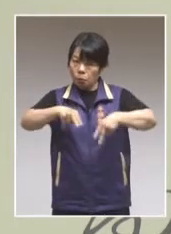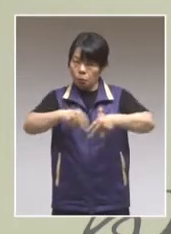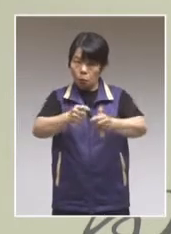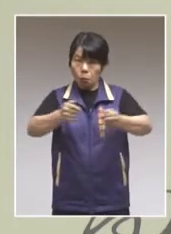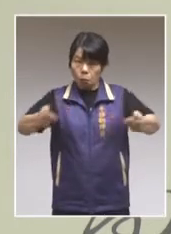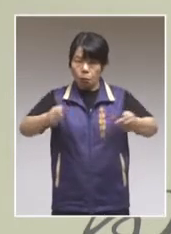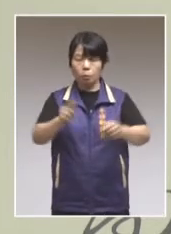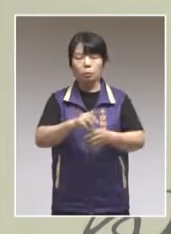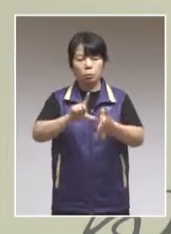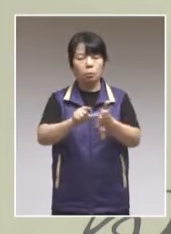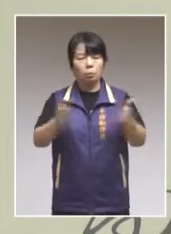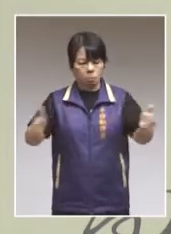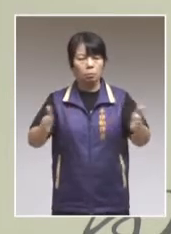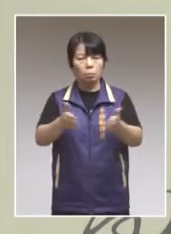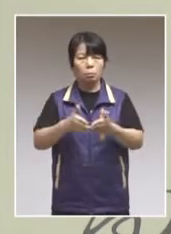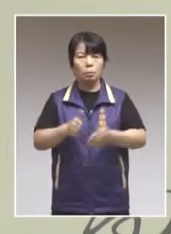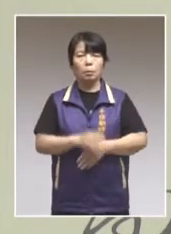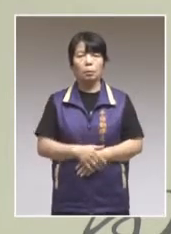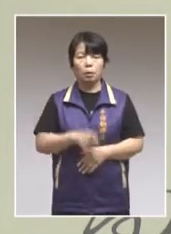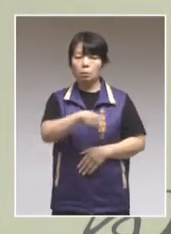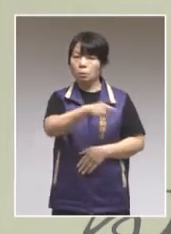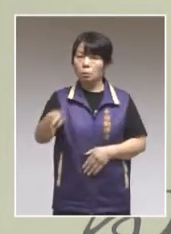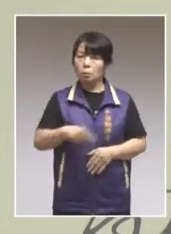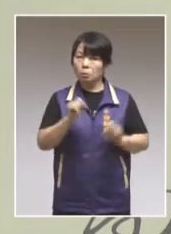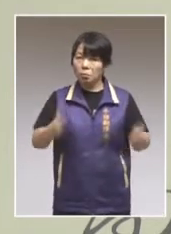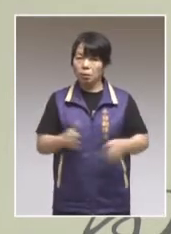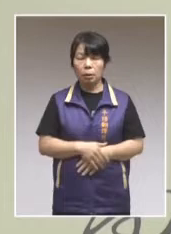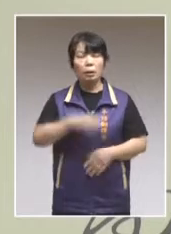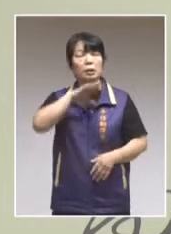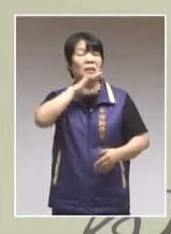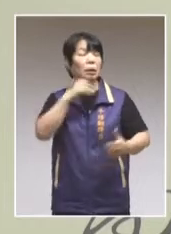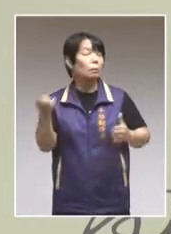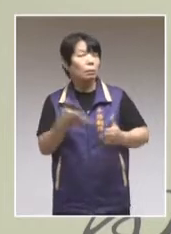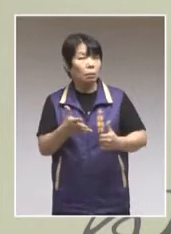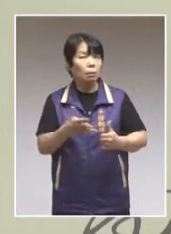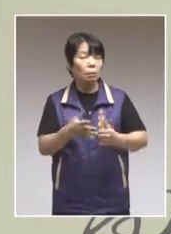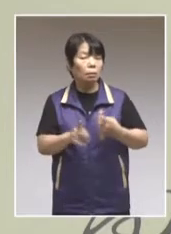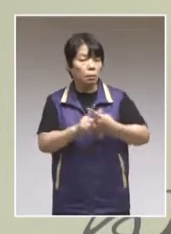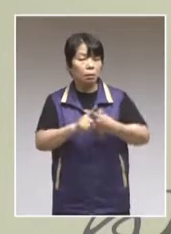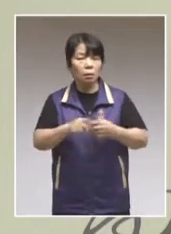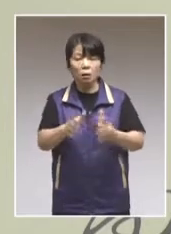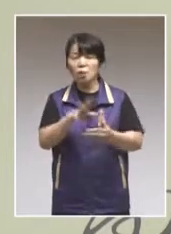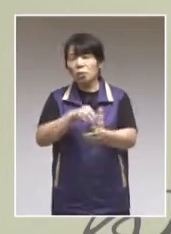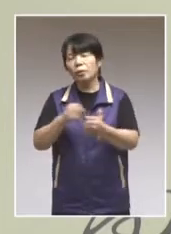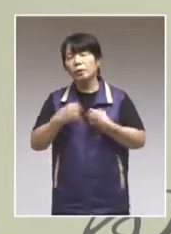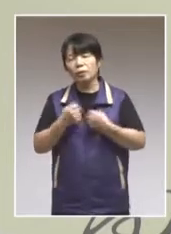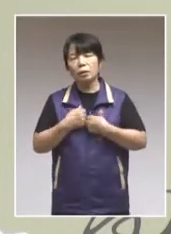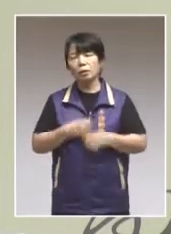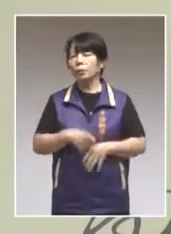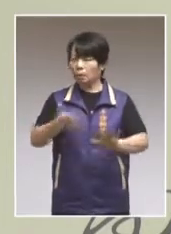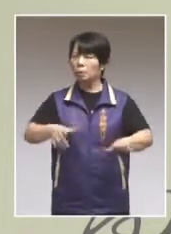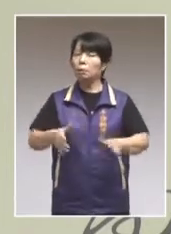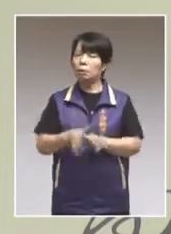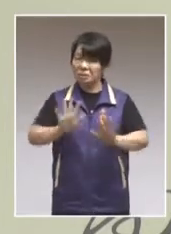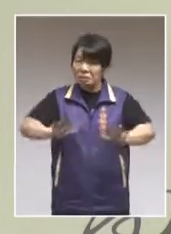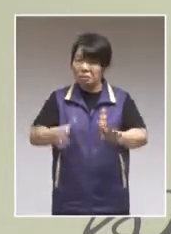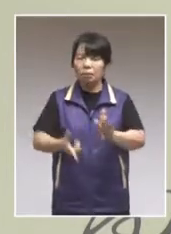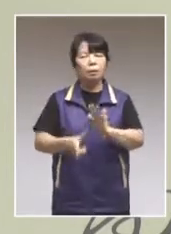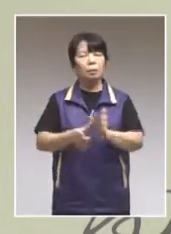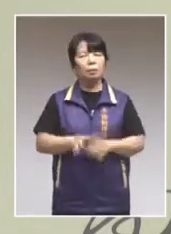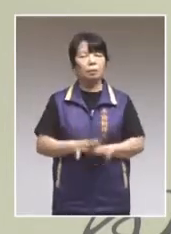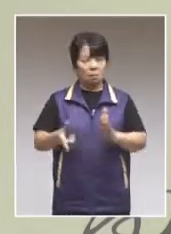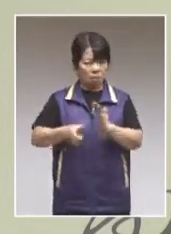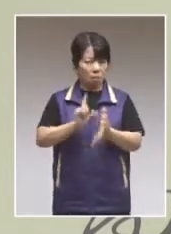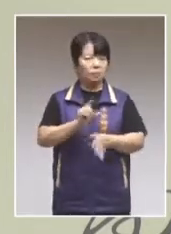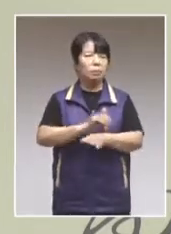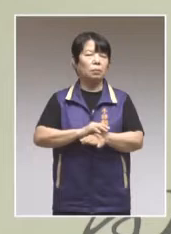段时间。那这些不是说等到我们感染了以后再来学习啊，而是说我们还没有确诊的时候，我们大家都